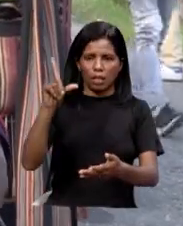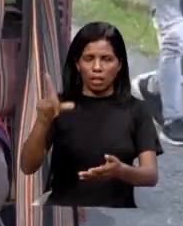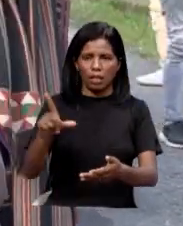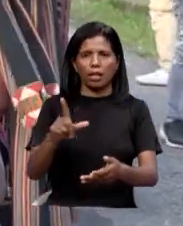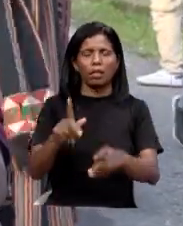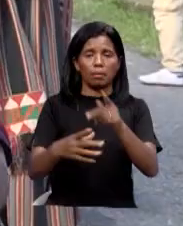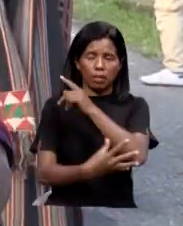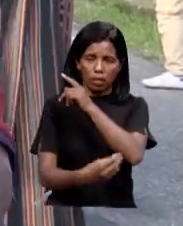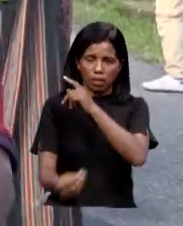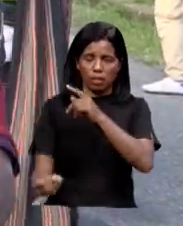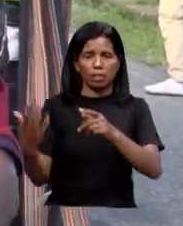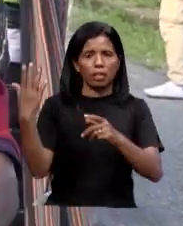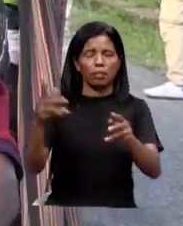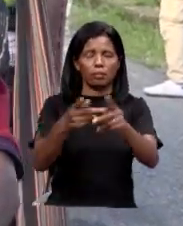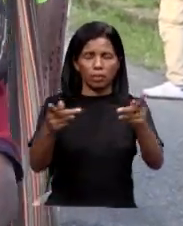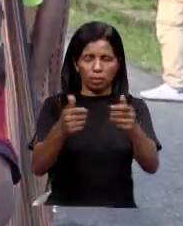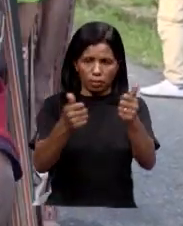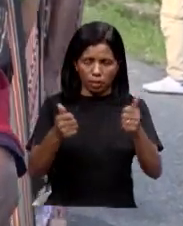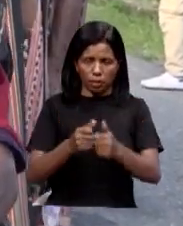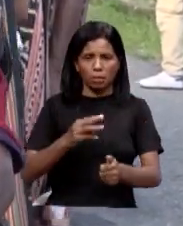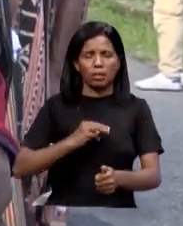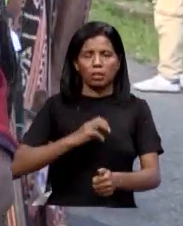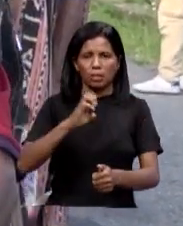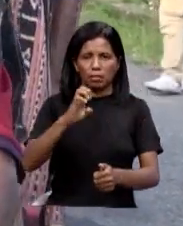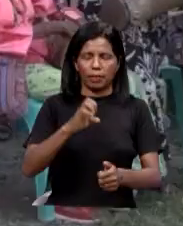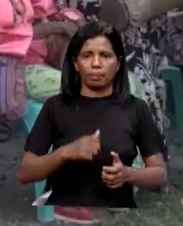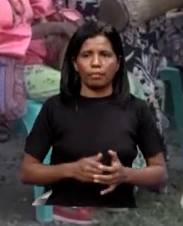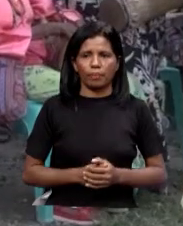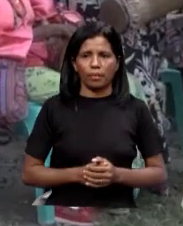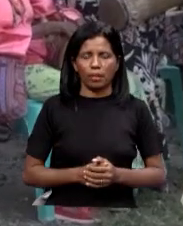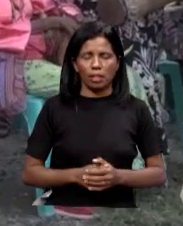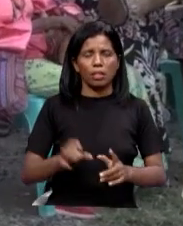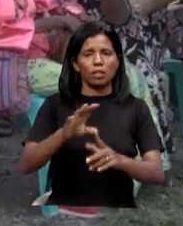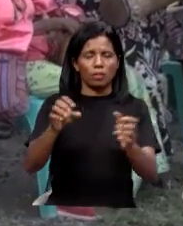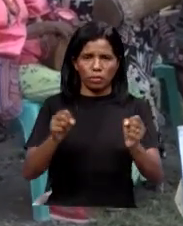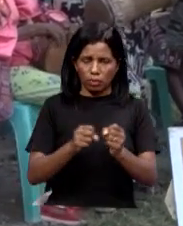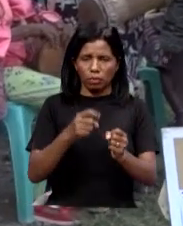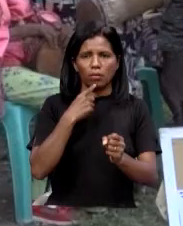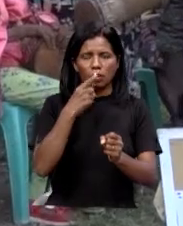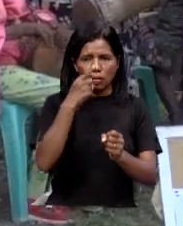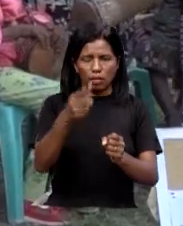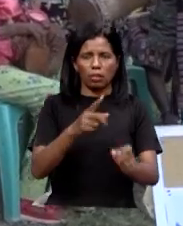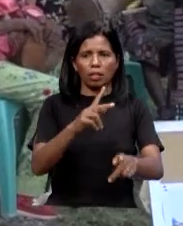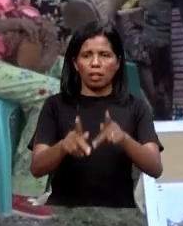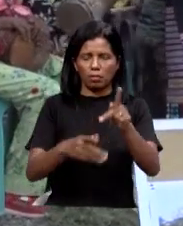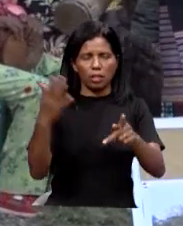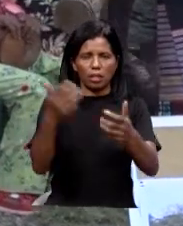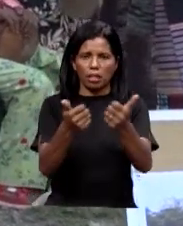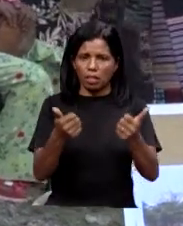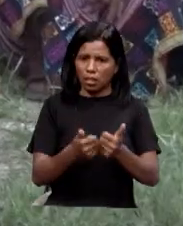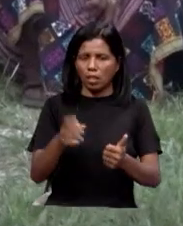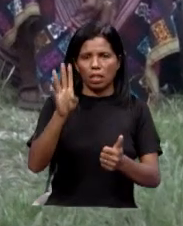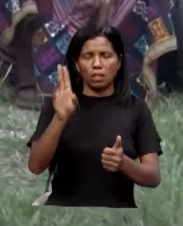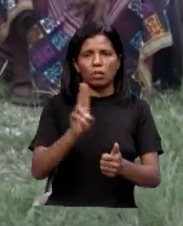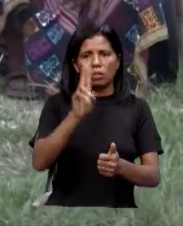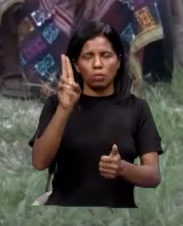suku holarua posto administrativo same munisipiu Manufahi. Sef suku holarua hateten durante ne populasaun ya aldea hatne